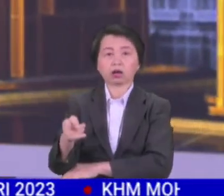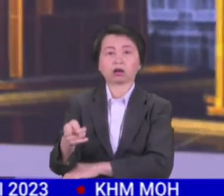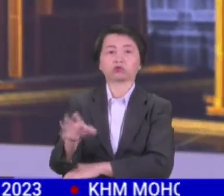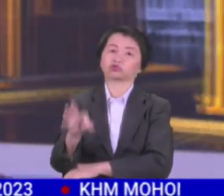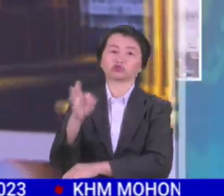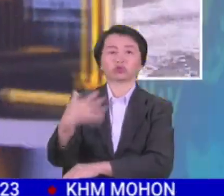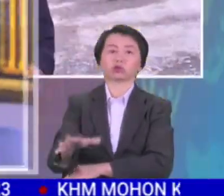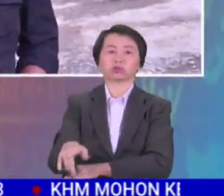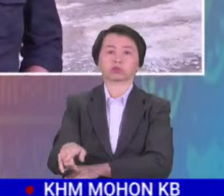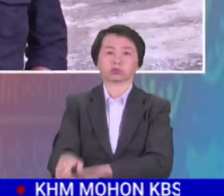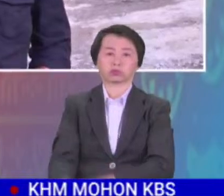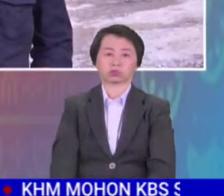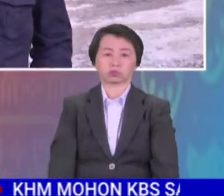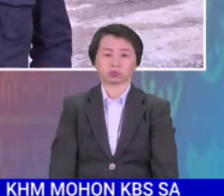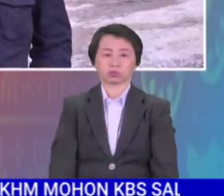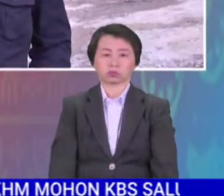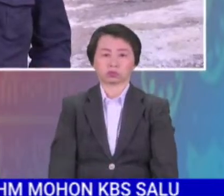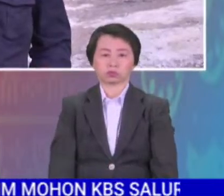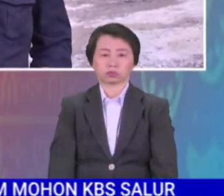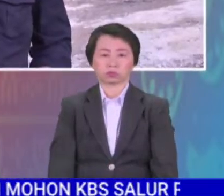Arof.